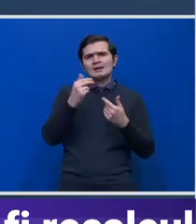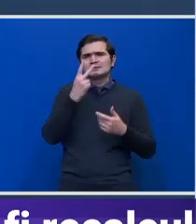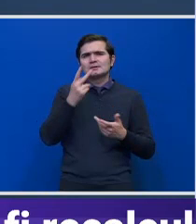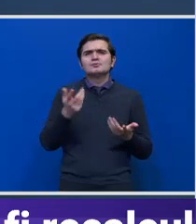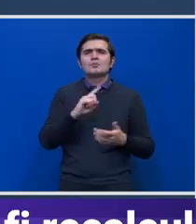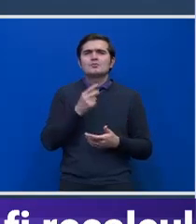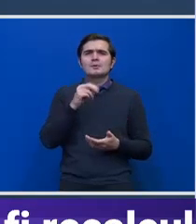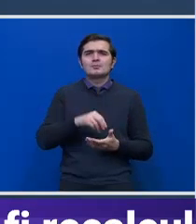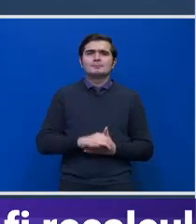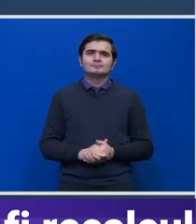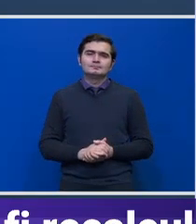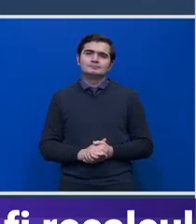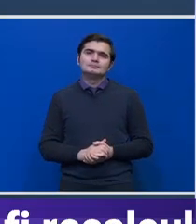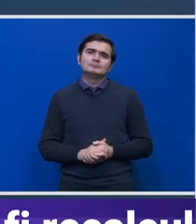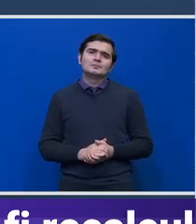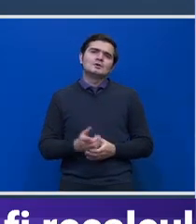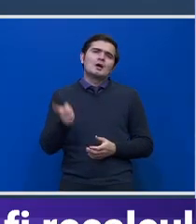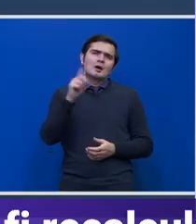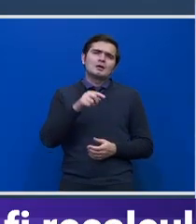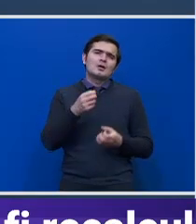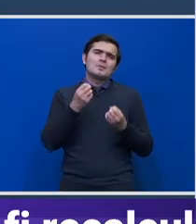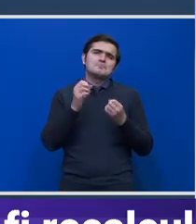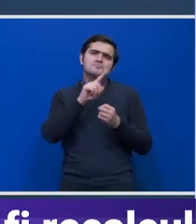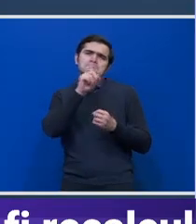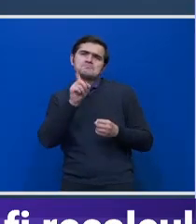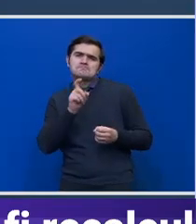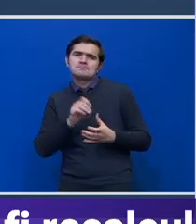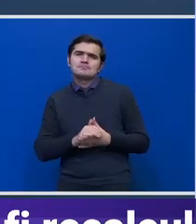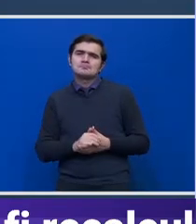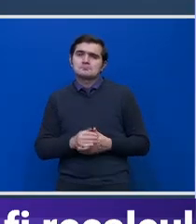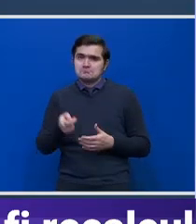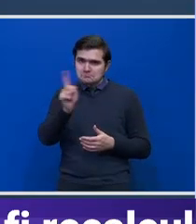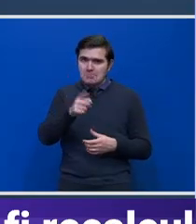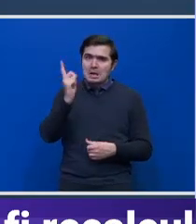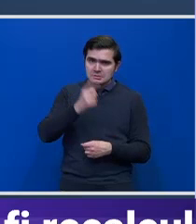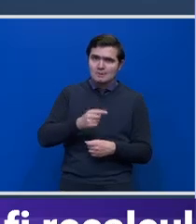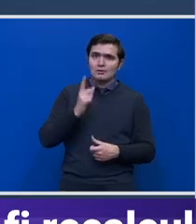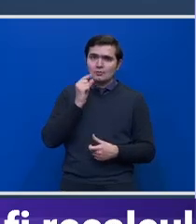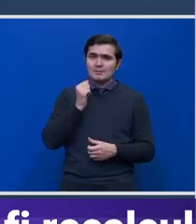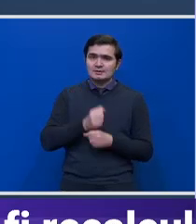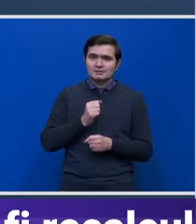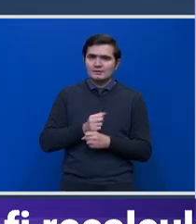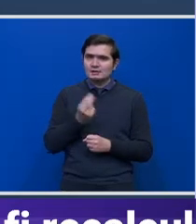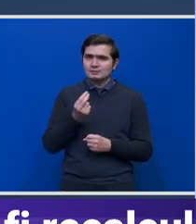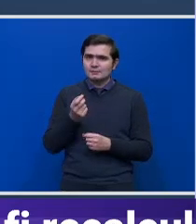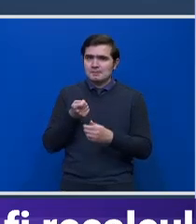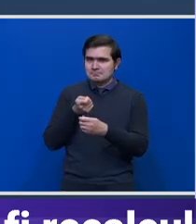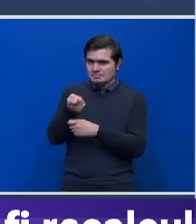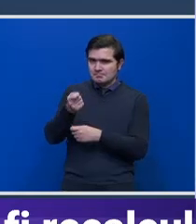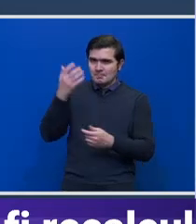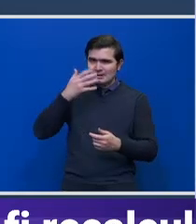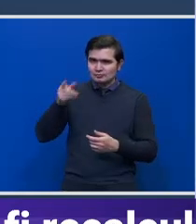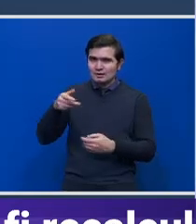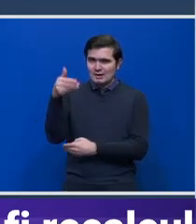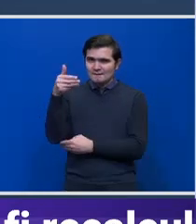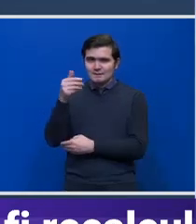public. Și încă o precizare aș mai avea. Mai trebuie oamenii să facă vreo sesizare către furnizor